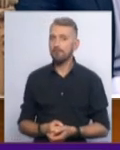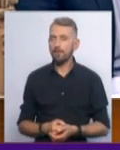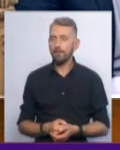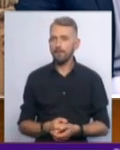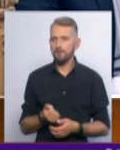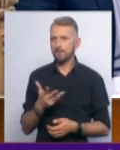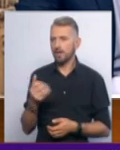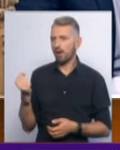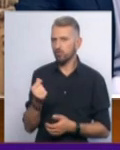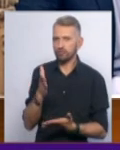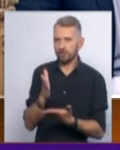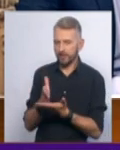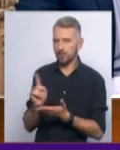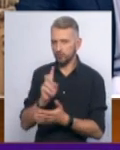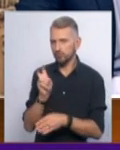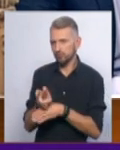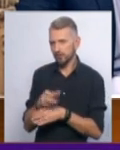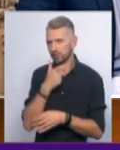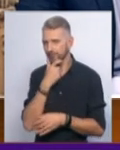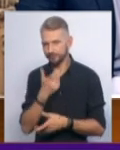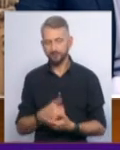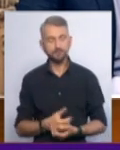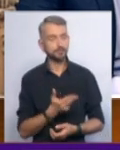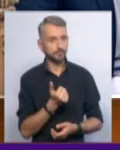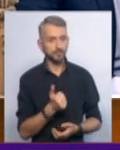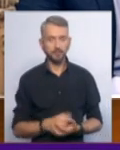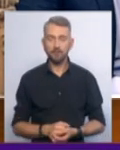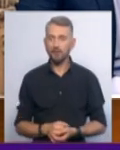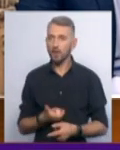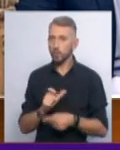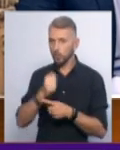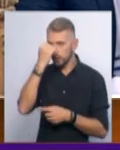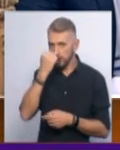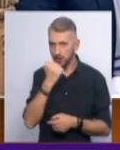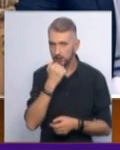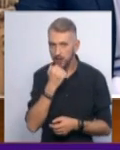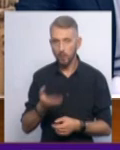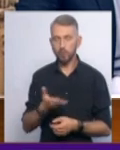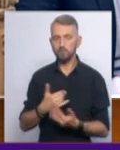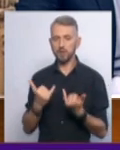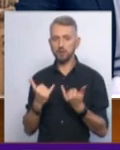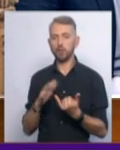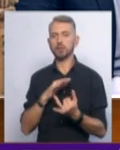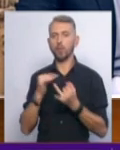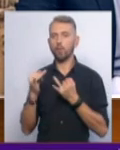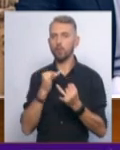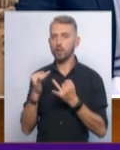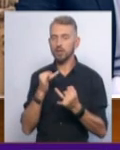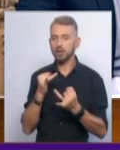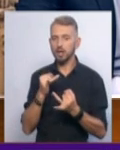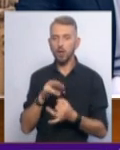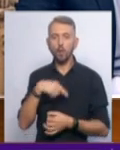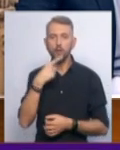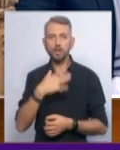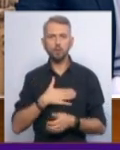кілька тижнів є для того, щоб можна було прийти і подивитися. Так, дуже дякую. От ми сьогодні говорили, мої колеги,